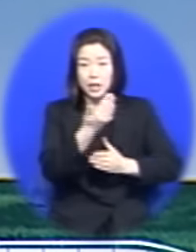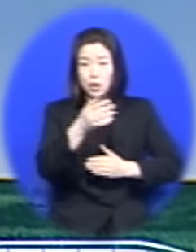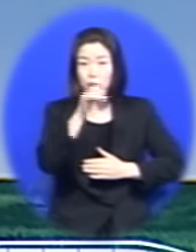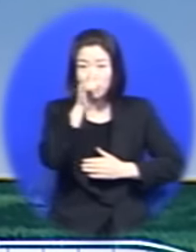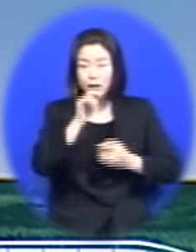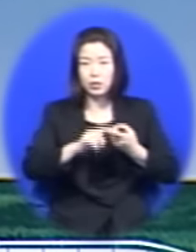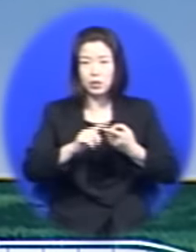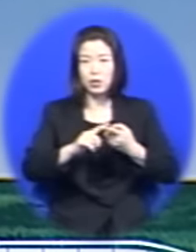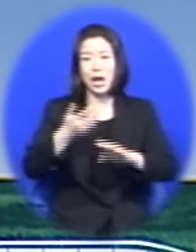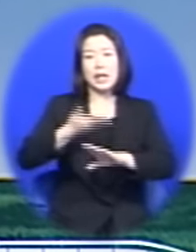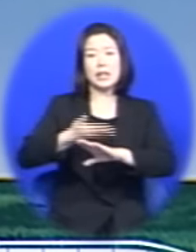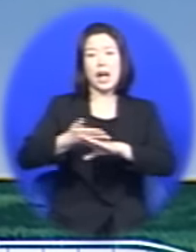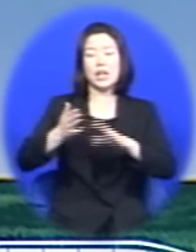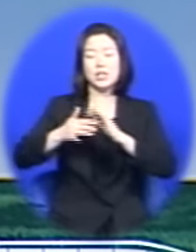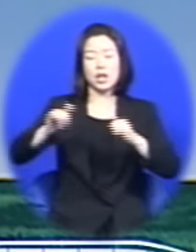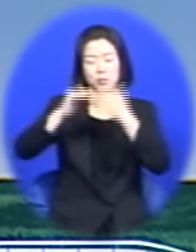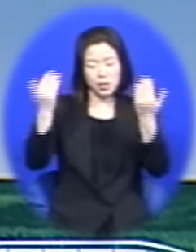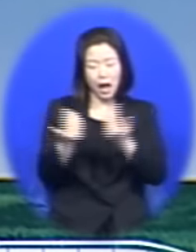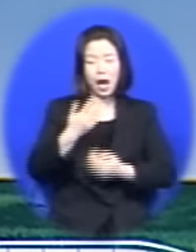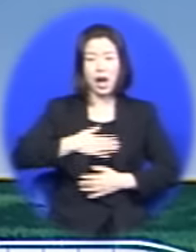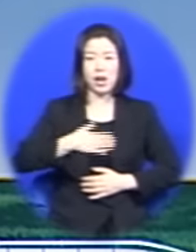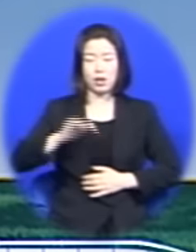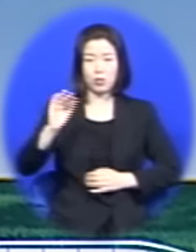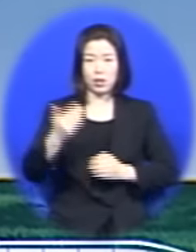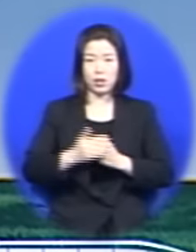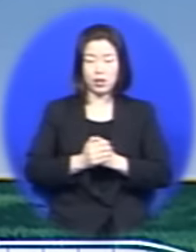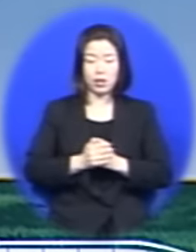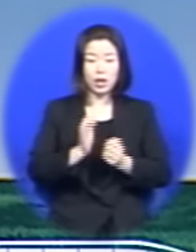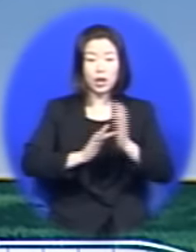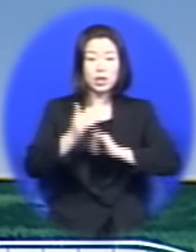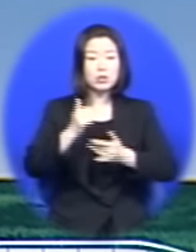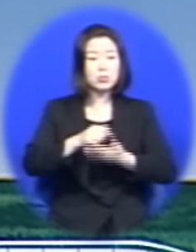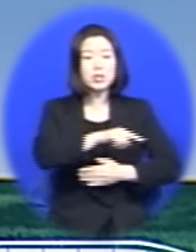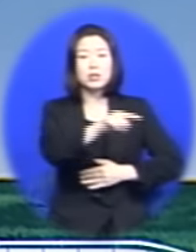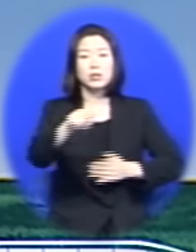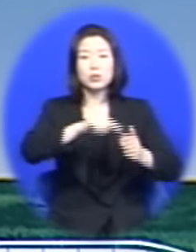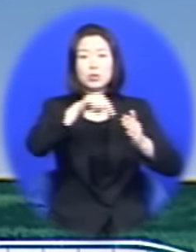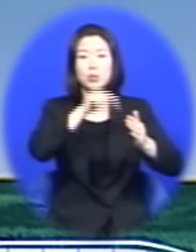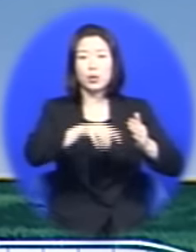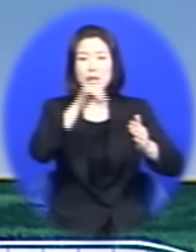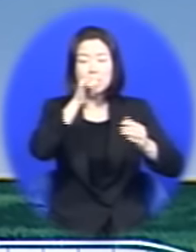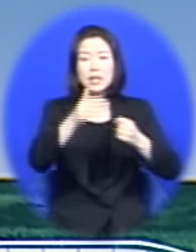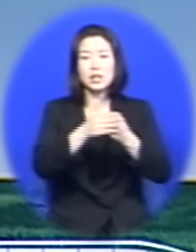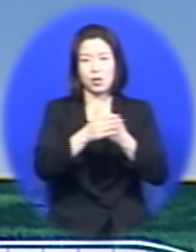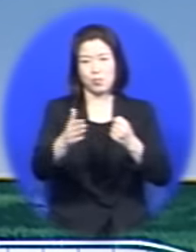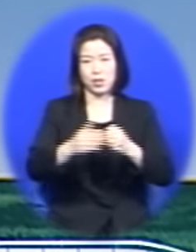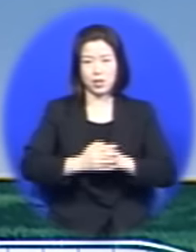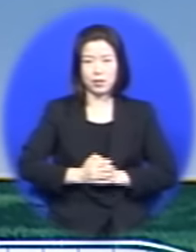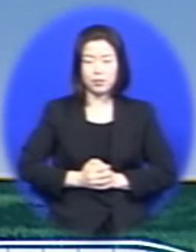것을 사람들이 다 알게 돼요. 예수님이 그들 가운데 계시니까.